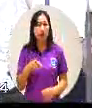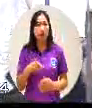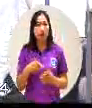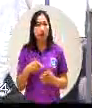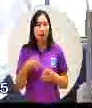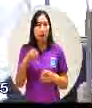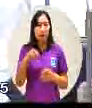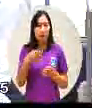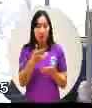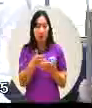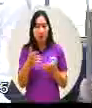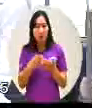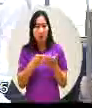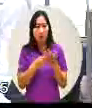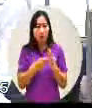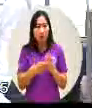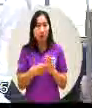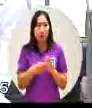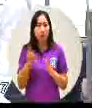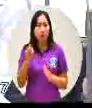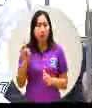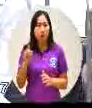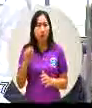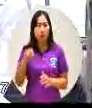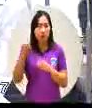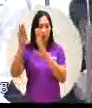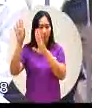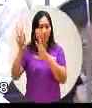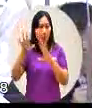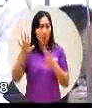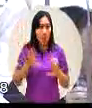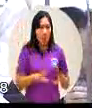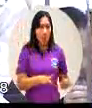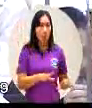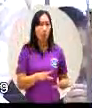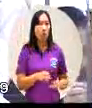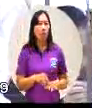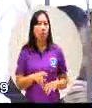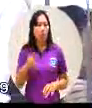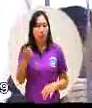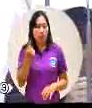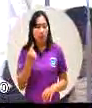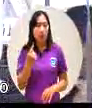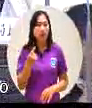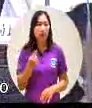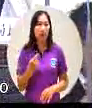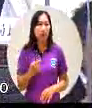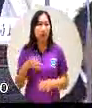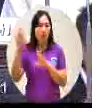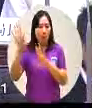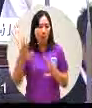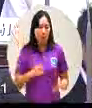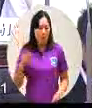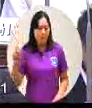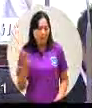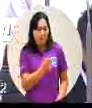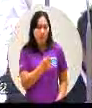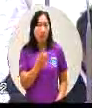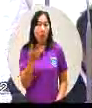说风它从这张图上可以看出风向哈，还有那个风速，哎。 好。